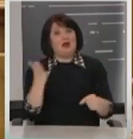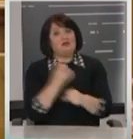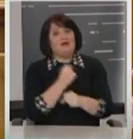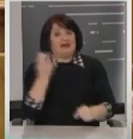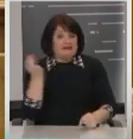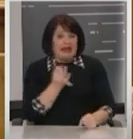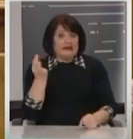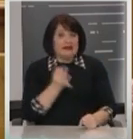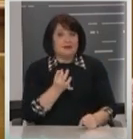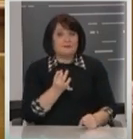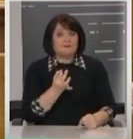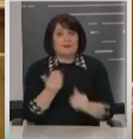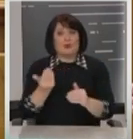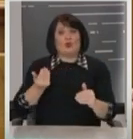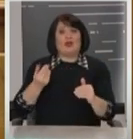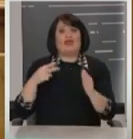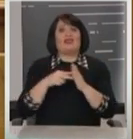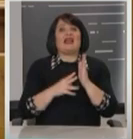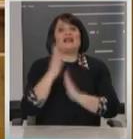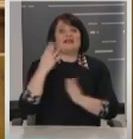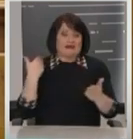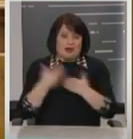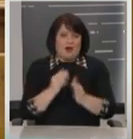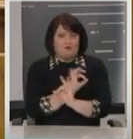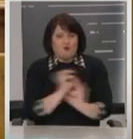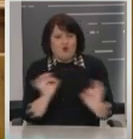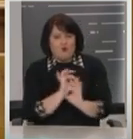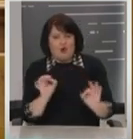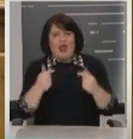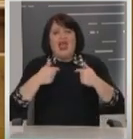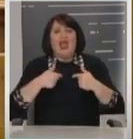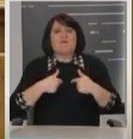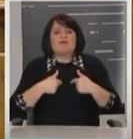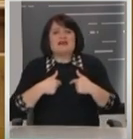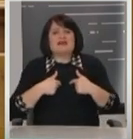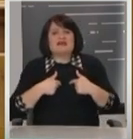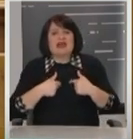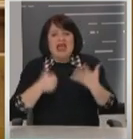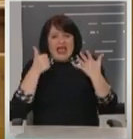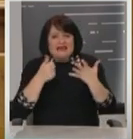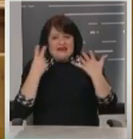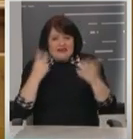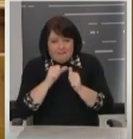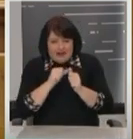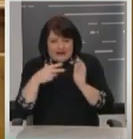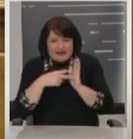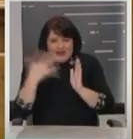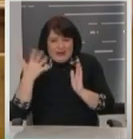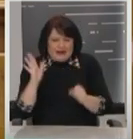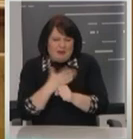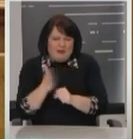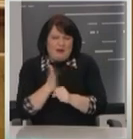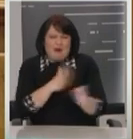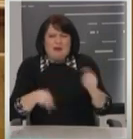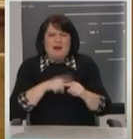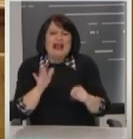τέλεια μέχρι το τέλος του 2014, ενώ εμείς τους πρώτους 6-7 μήνες του 2015 διαλύσαμε τη